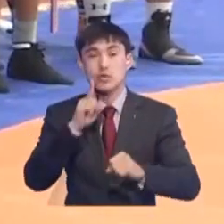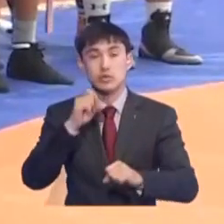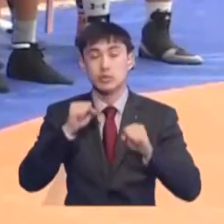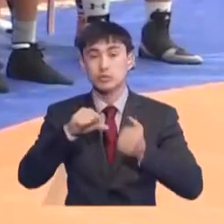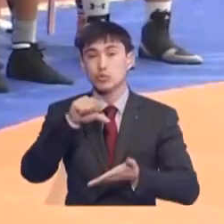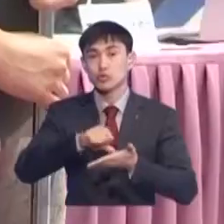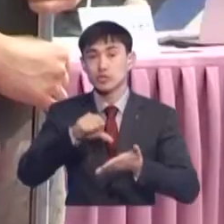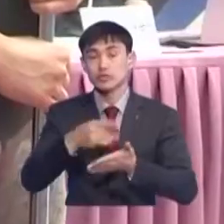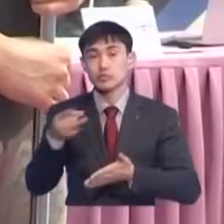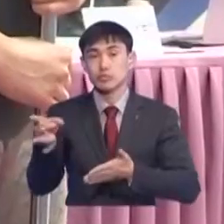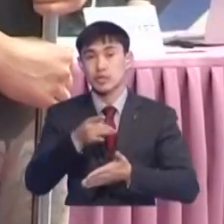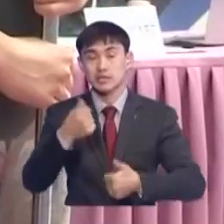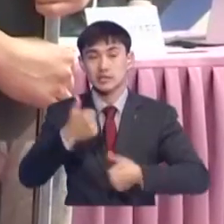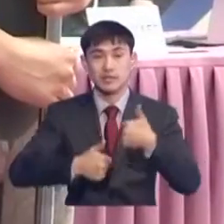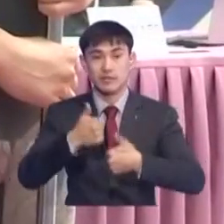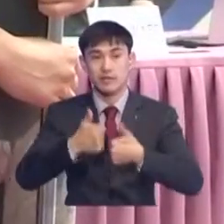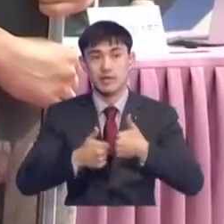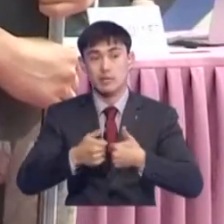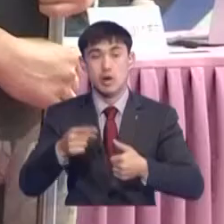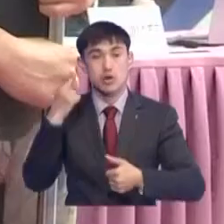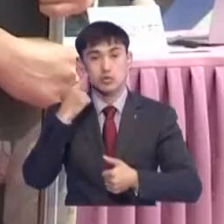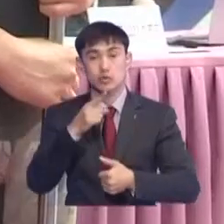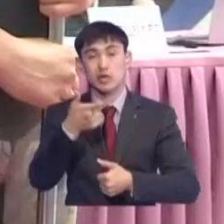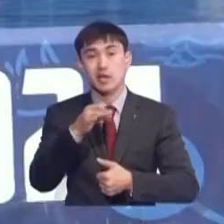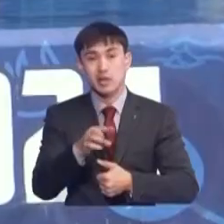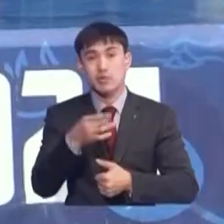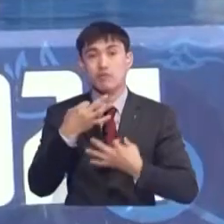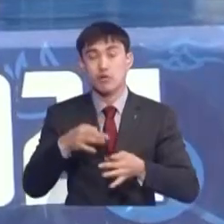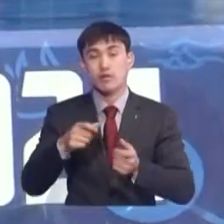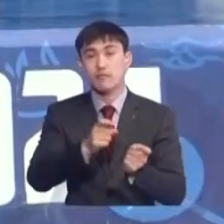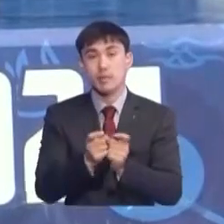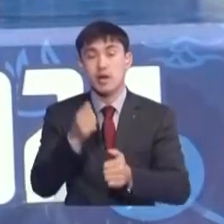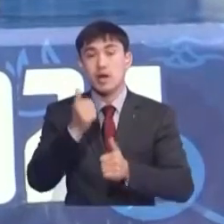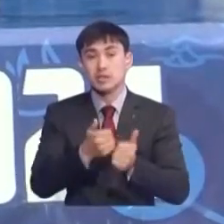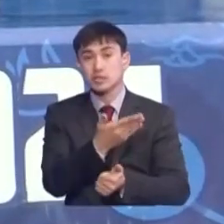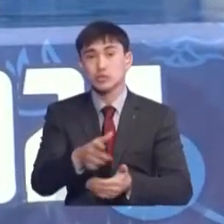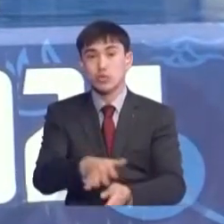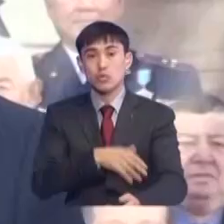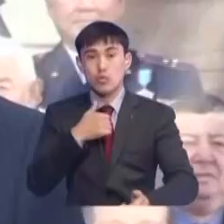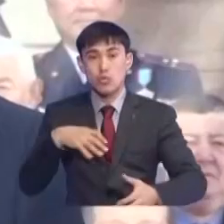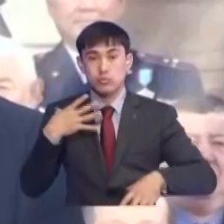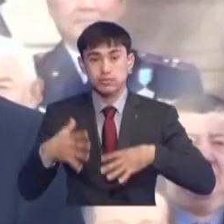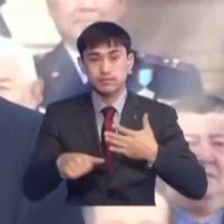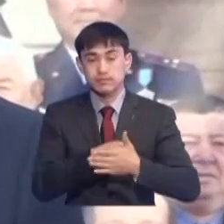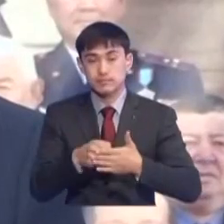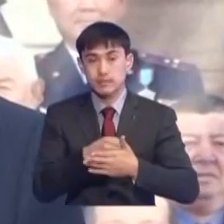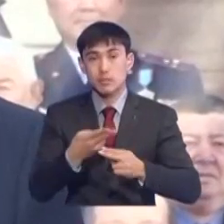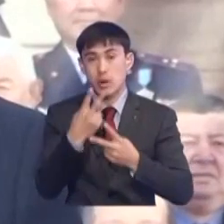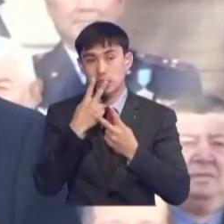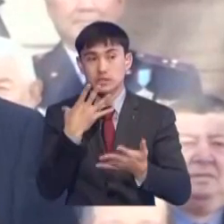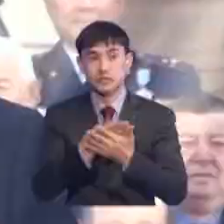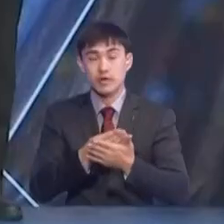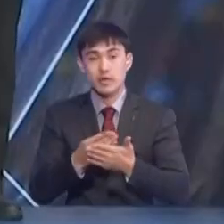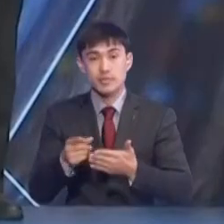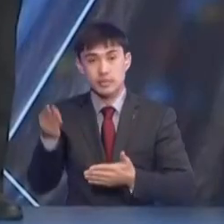принимают участие в республиканском соревновании по сурт греко-римской и вольной борьбе каждый из них долго и упорно готовился чтобы продемонстрировать